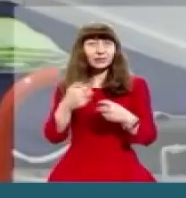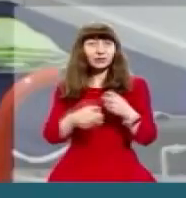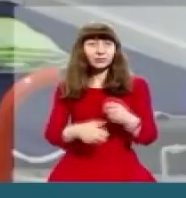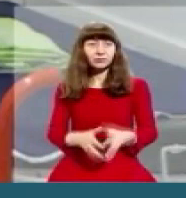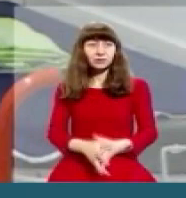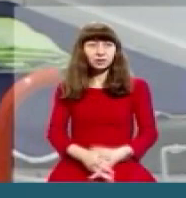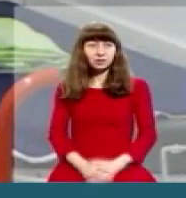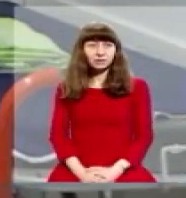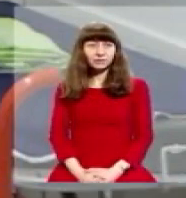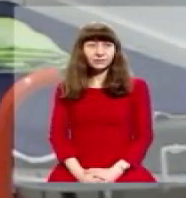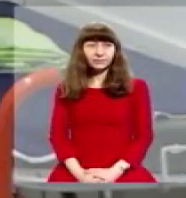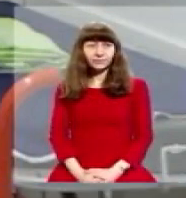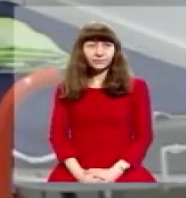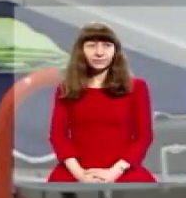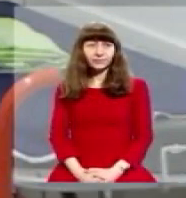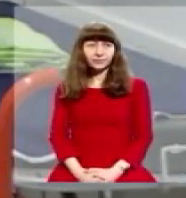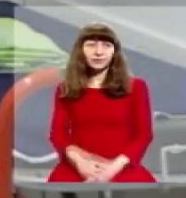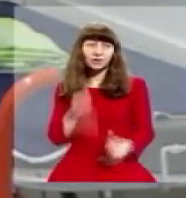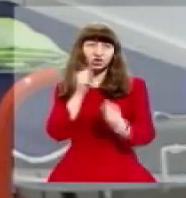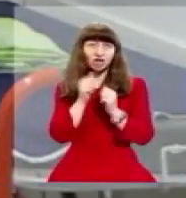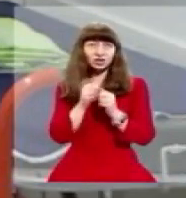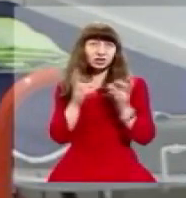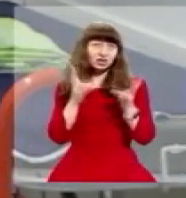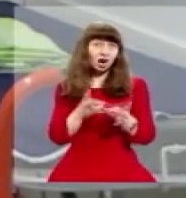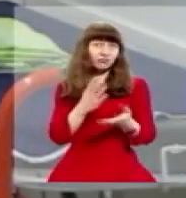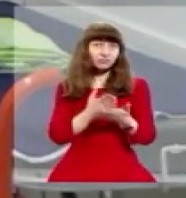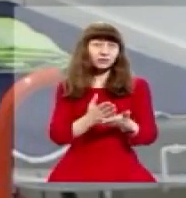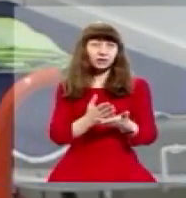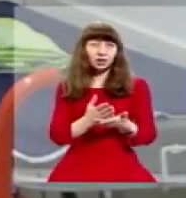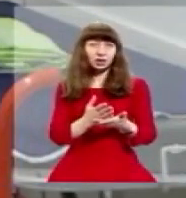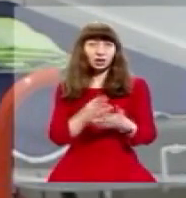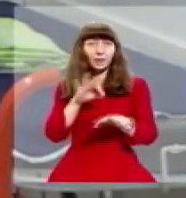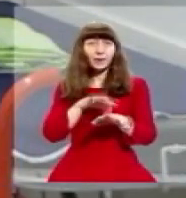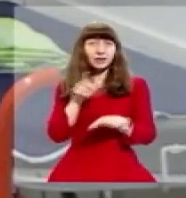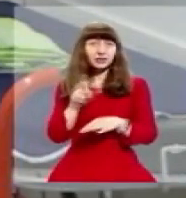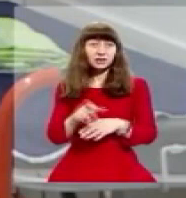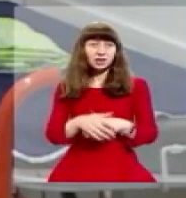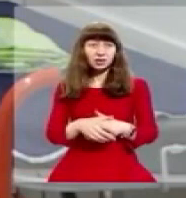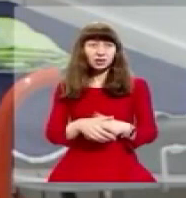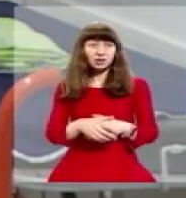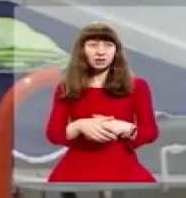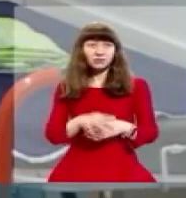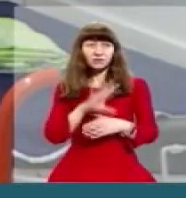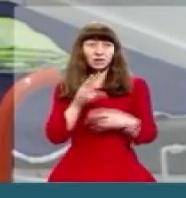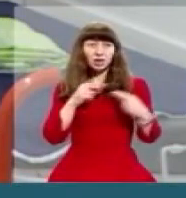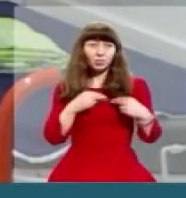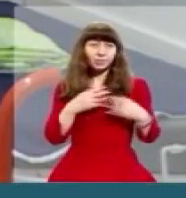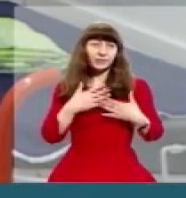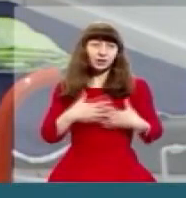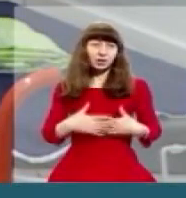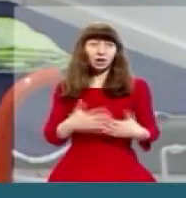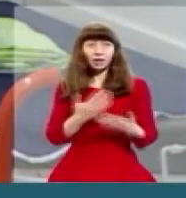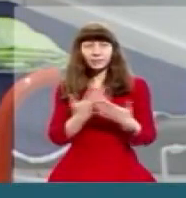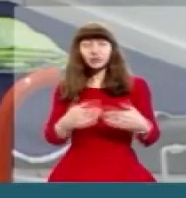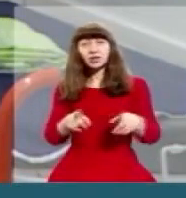Довольно частые, типичные все травмы поступают, поэтому пациенты в принципе не паникуют, все работают ровно. Также мы